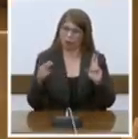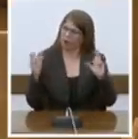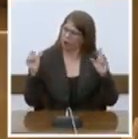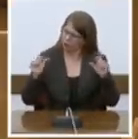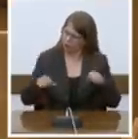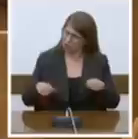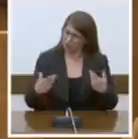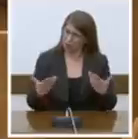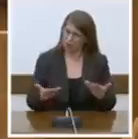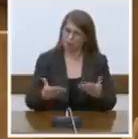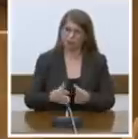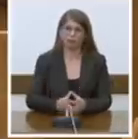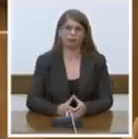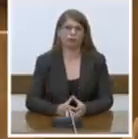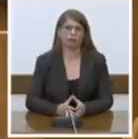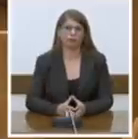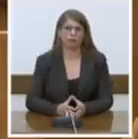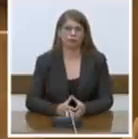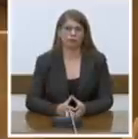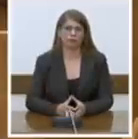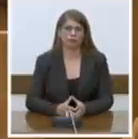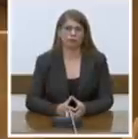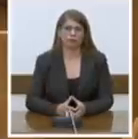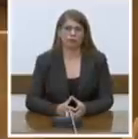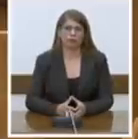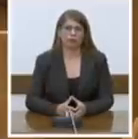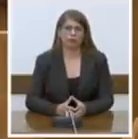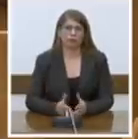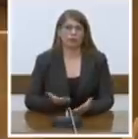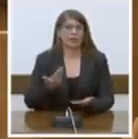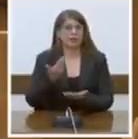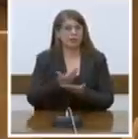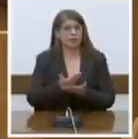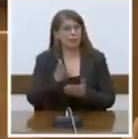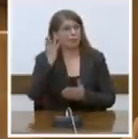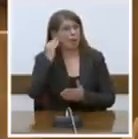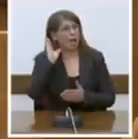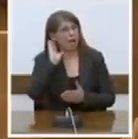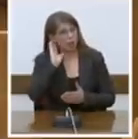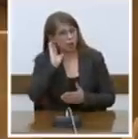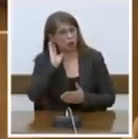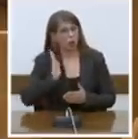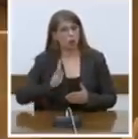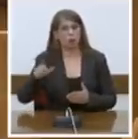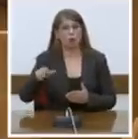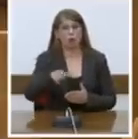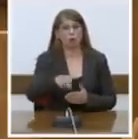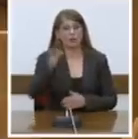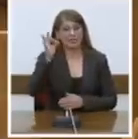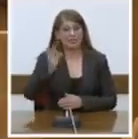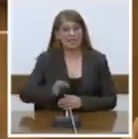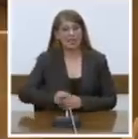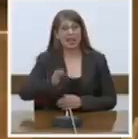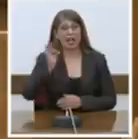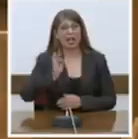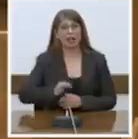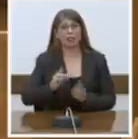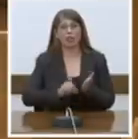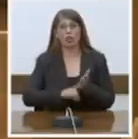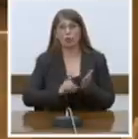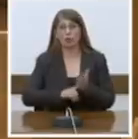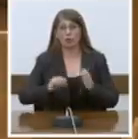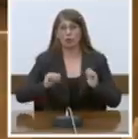σύμφωνος, να ζητάμε την ακρόαση των πολιτών σε κάθε νομοθετική πρωτοβουλία